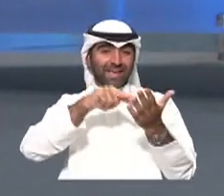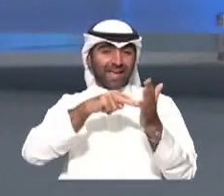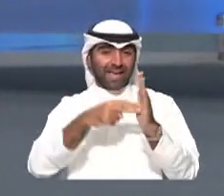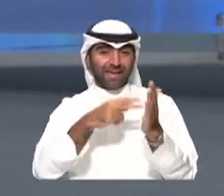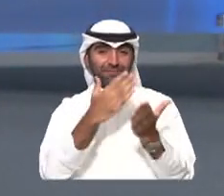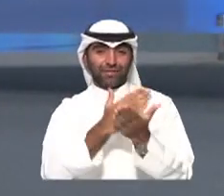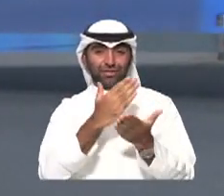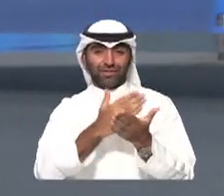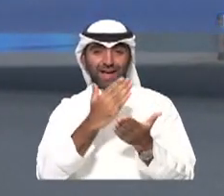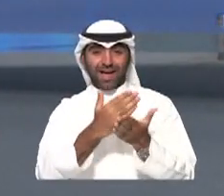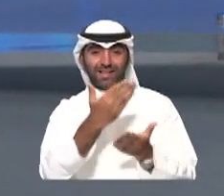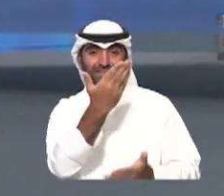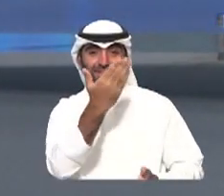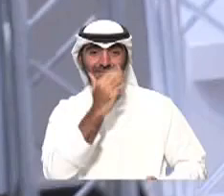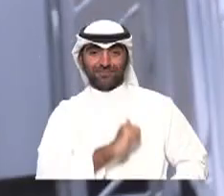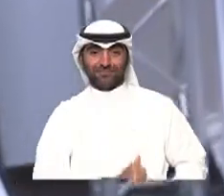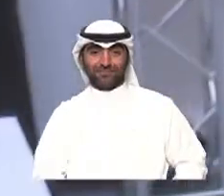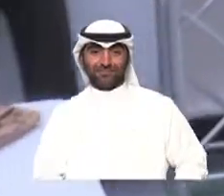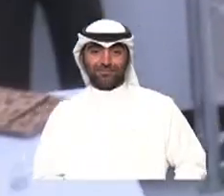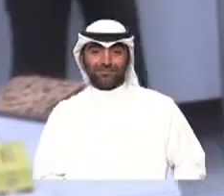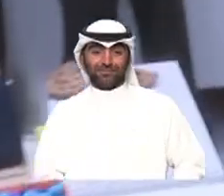والتدريبي.